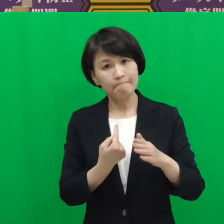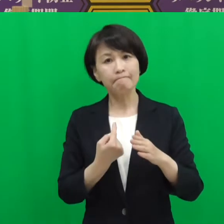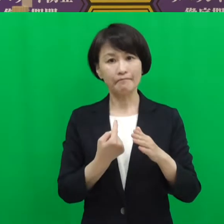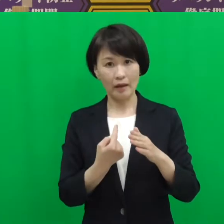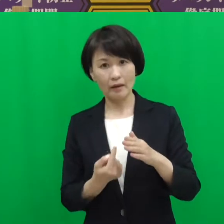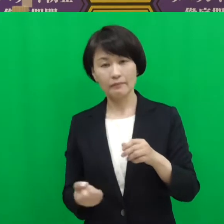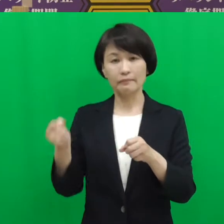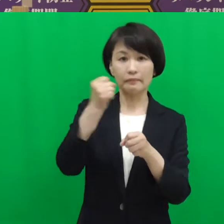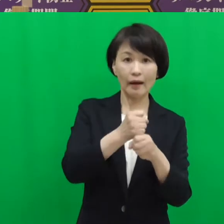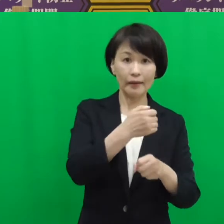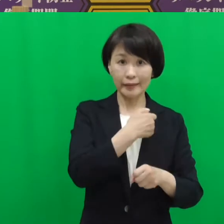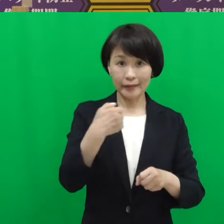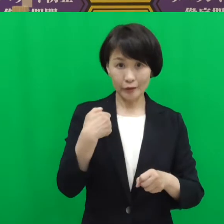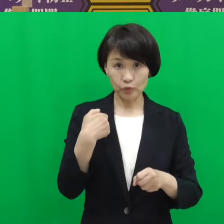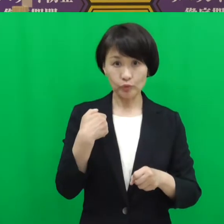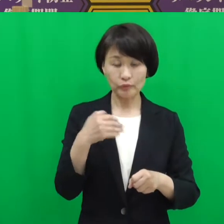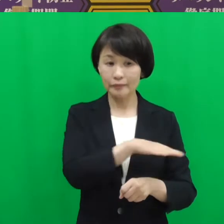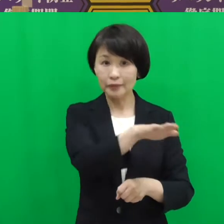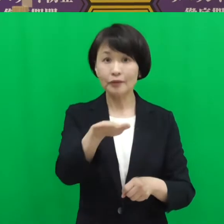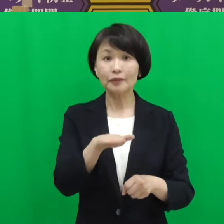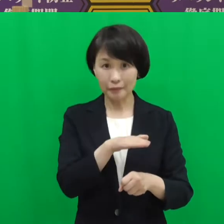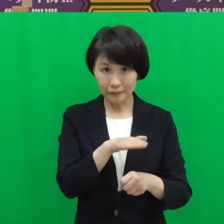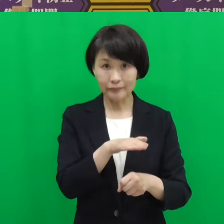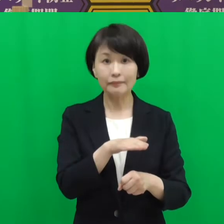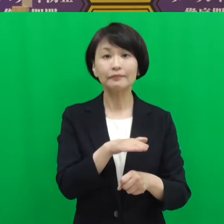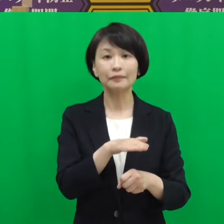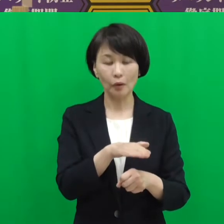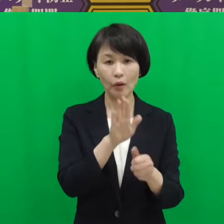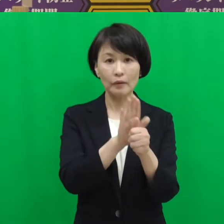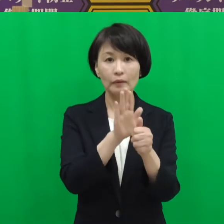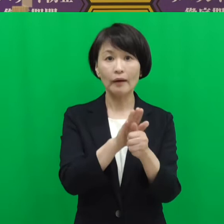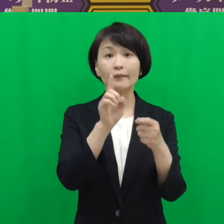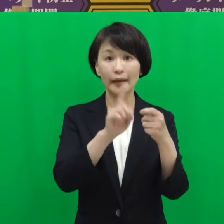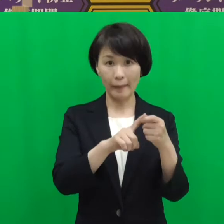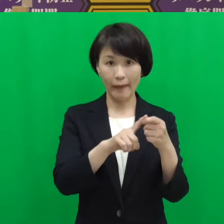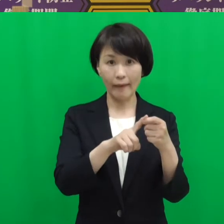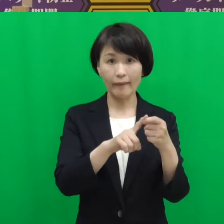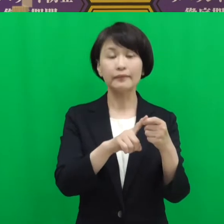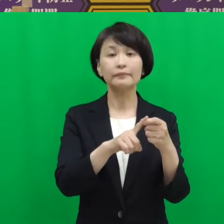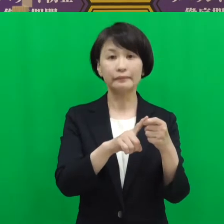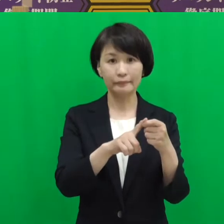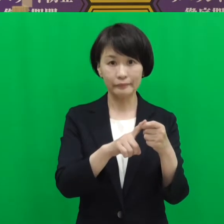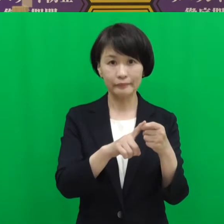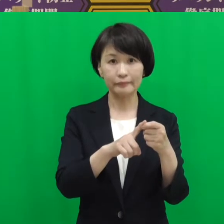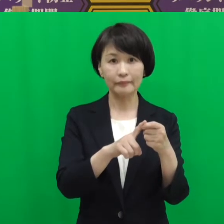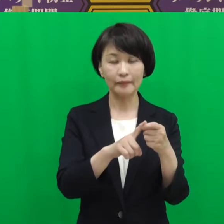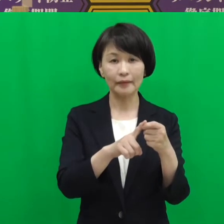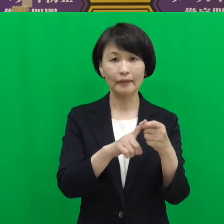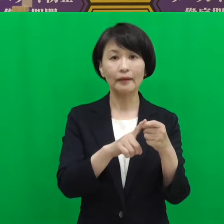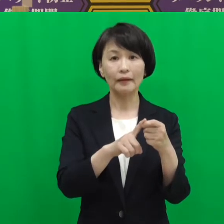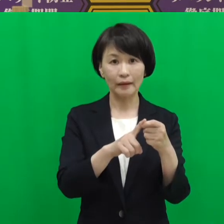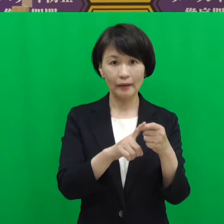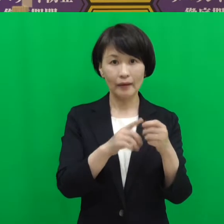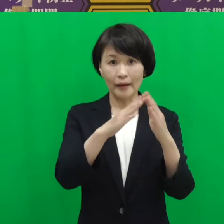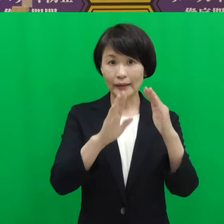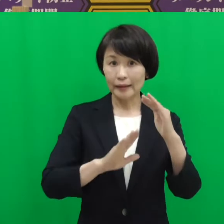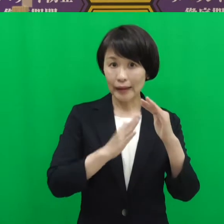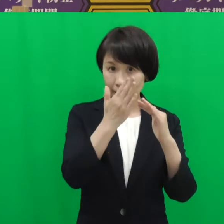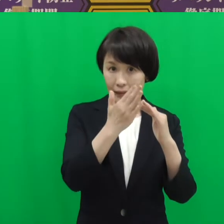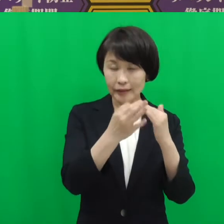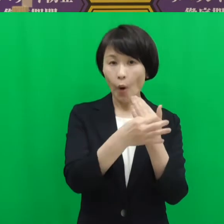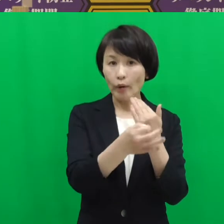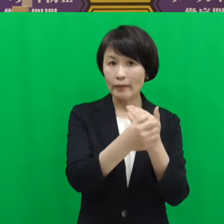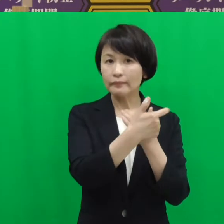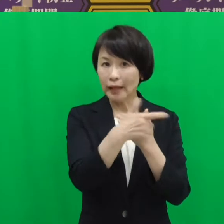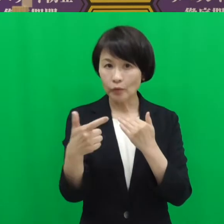し、早期の再建を可能にする自助の取り組みを支援するため、水災火災または地震保険の新規加入